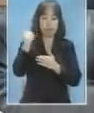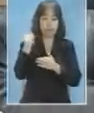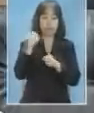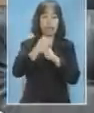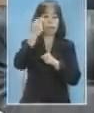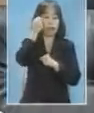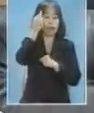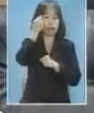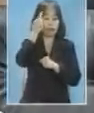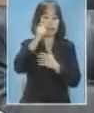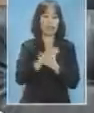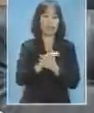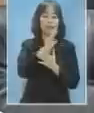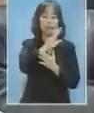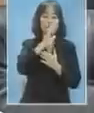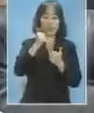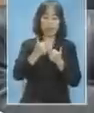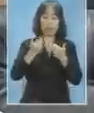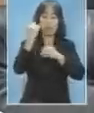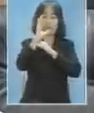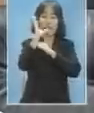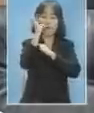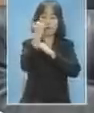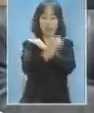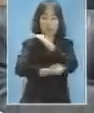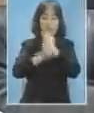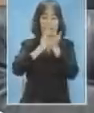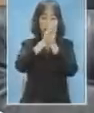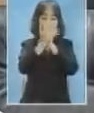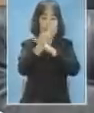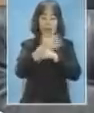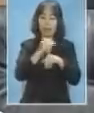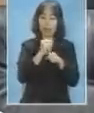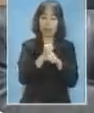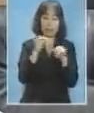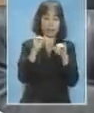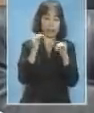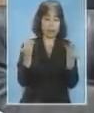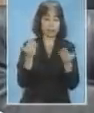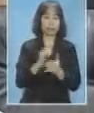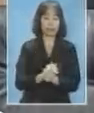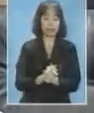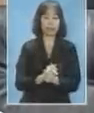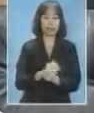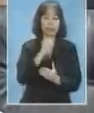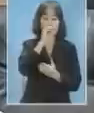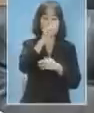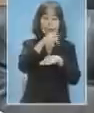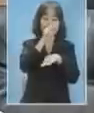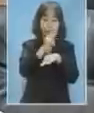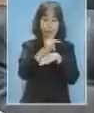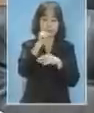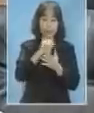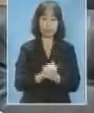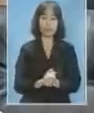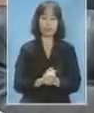การเข้าใจต่อปรากฏการณ์ของโลกที่เปลี่ยนแปลงเราไม่ได้ทำอะไรเลยผมเรียนท่านประธานว่าสิ่ง